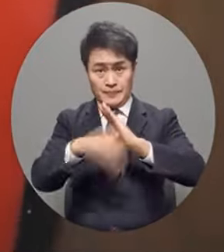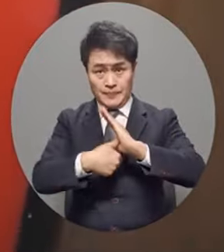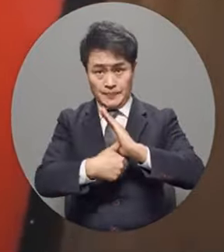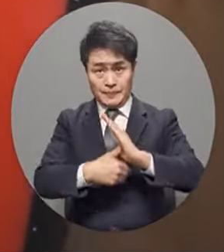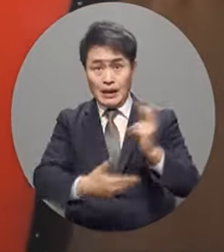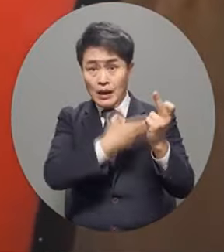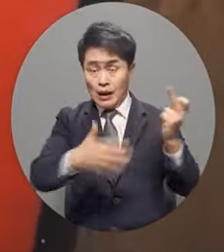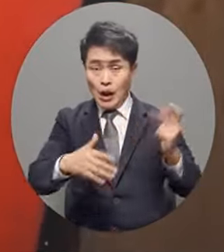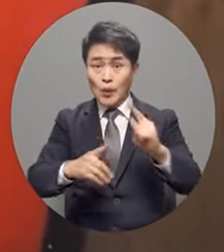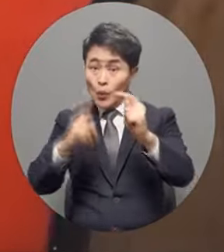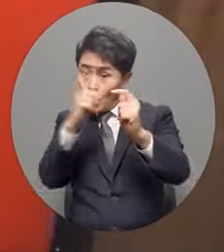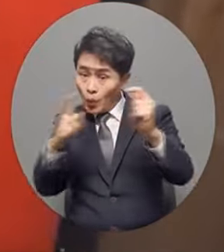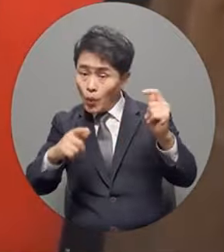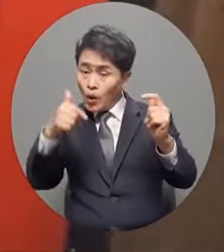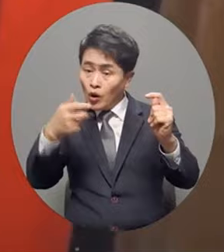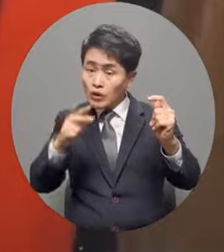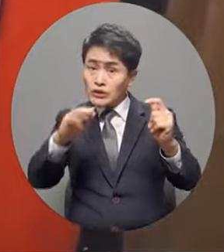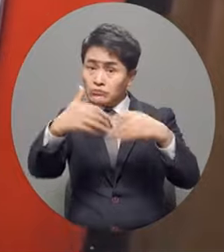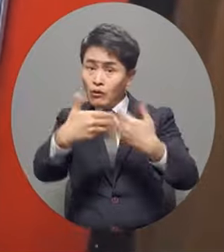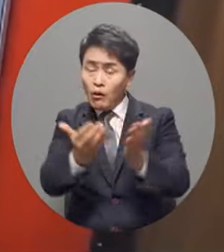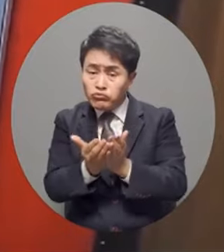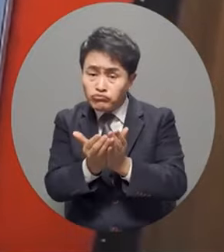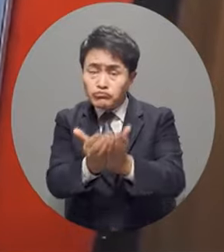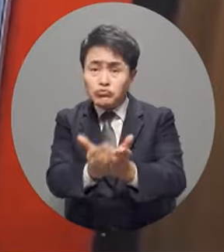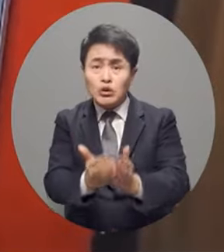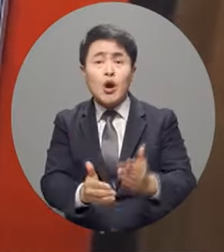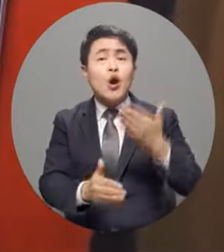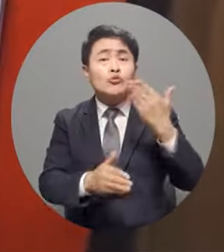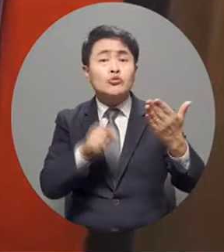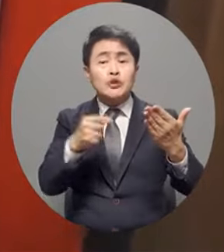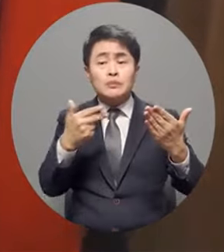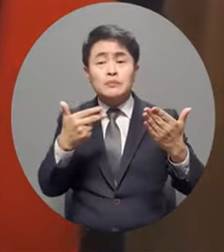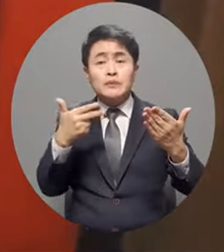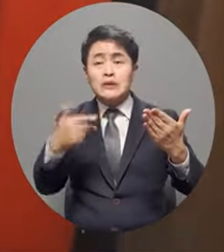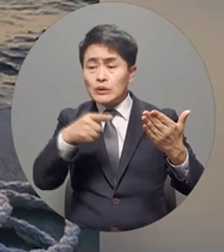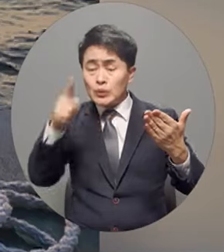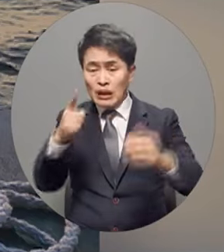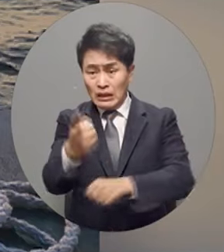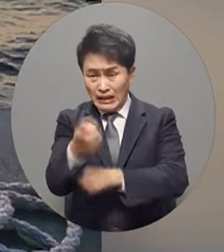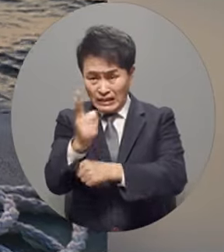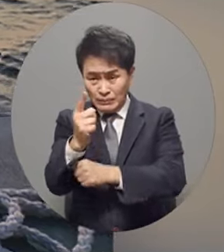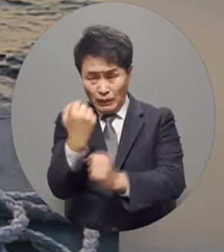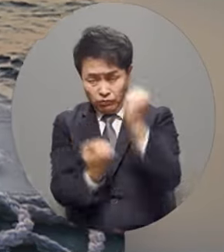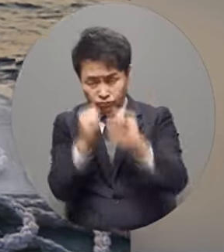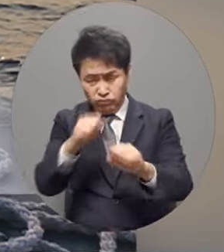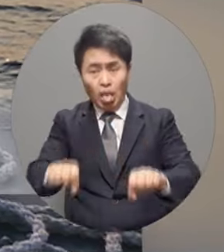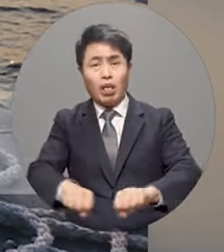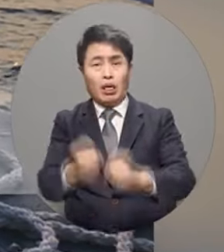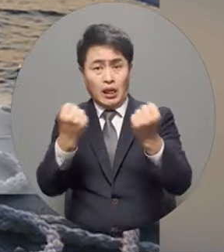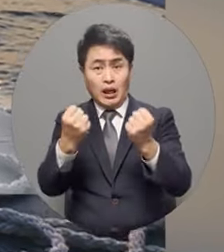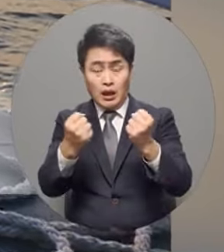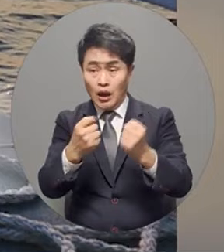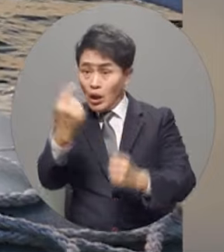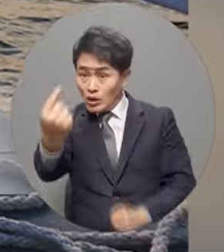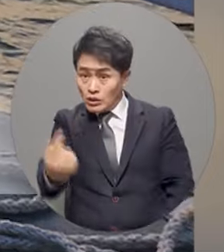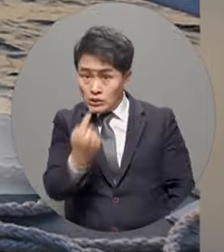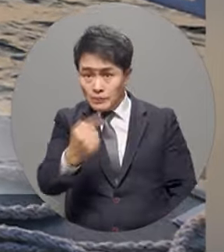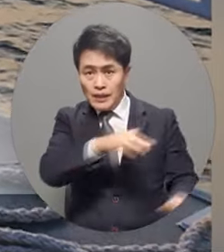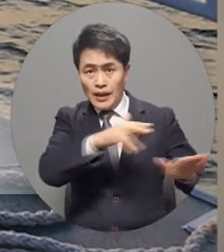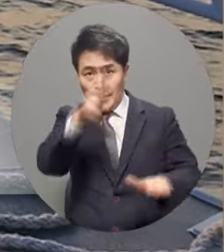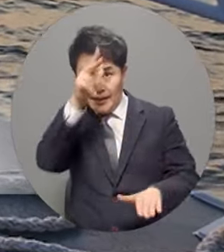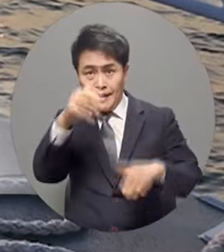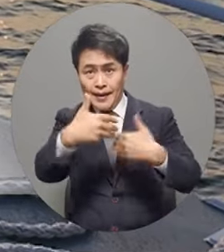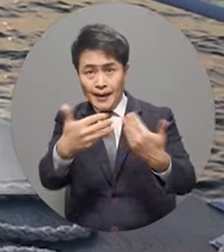강원 고성군 거진읍 해상에서 운항 중이던 9.77톤급 낚싯배가 고장났습니다. 신고를 받고 출동한